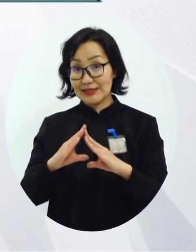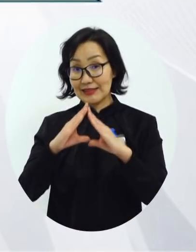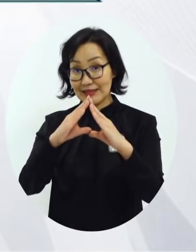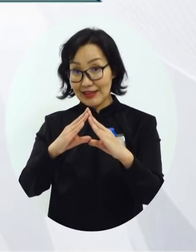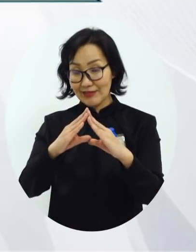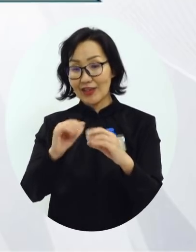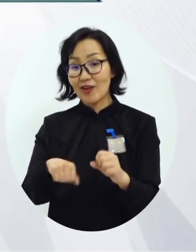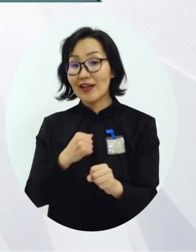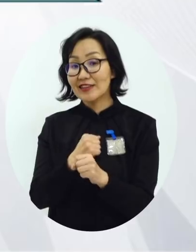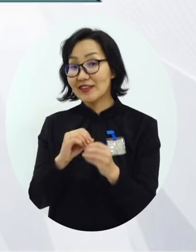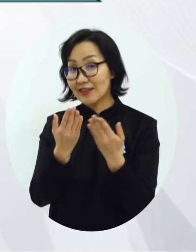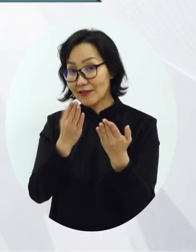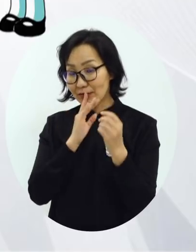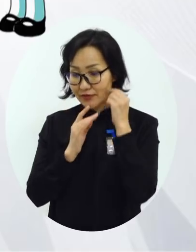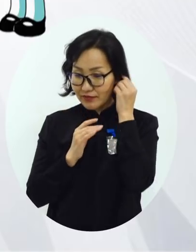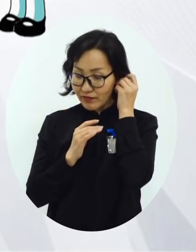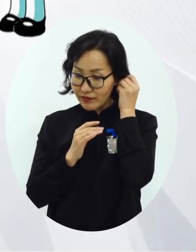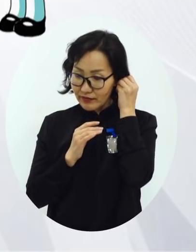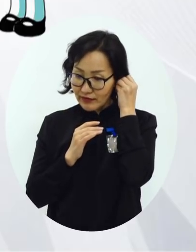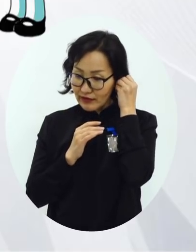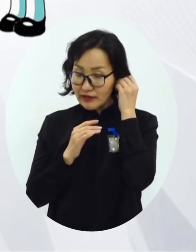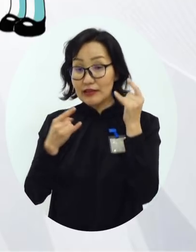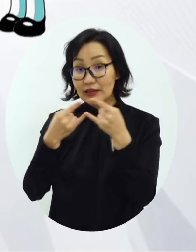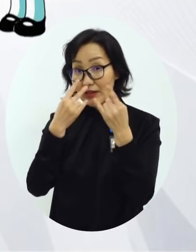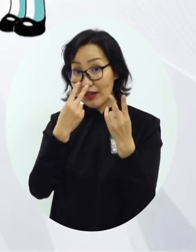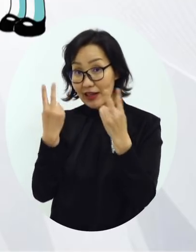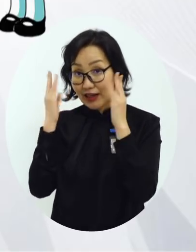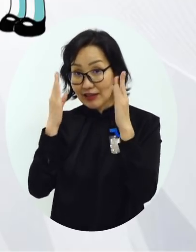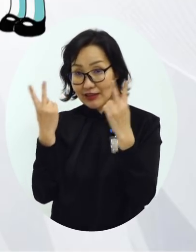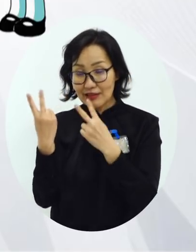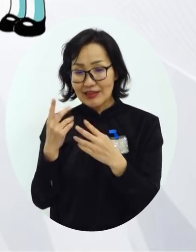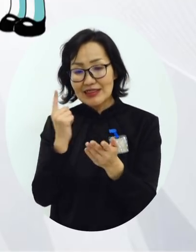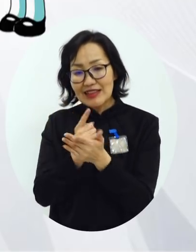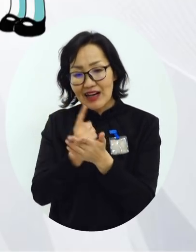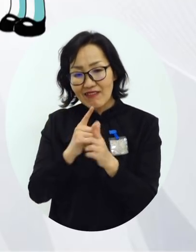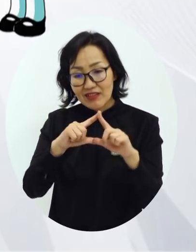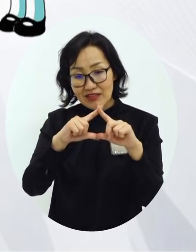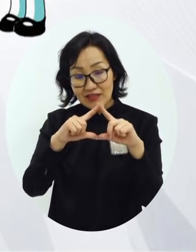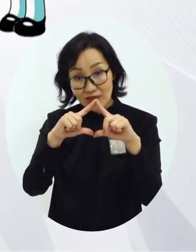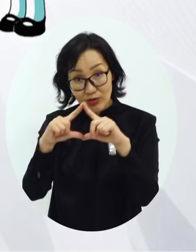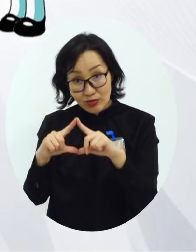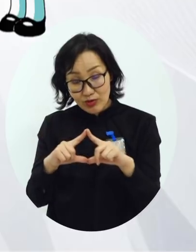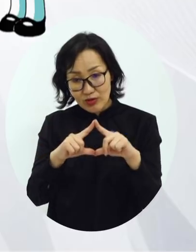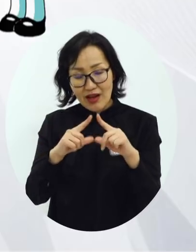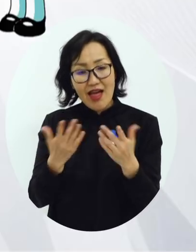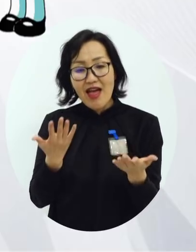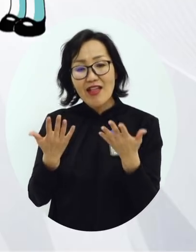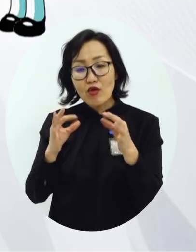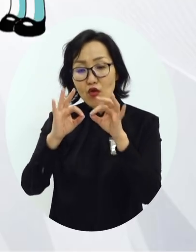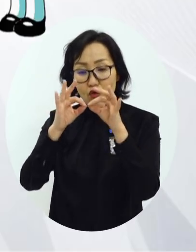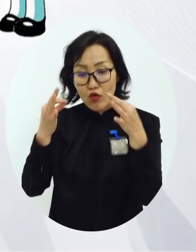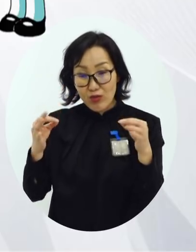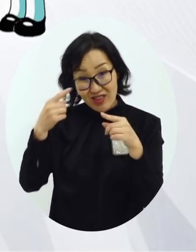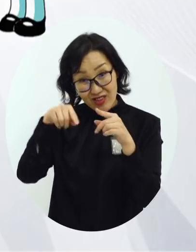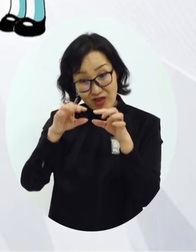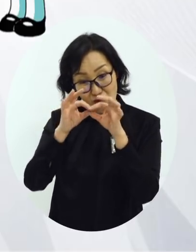За даалгавар ажиллая бүгдээрээ. Дэлгэц рүү анхаарлаа хандуулаарай. Доорх гурвалжнуудын хувьд аль өгүүлбэр